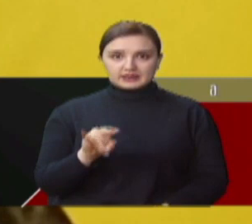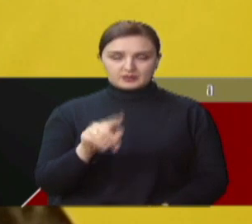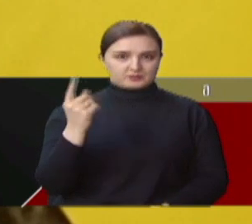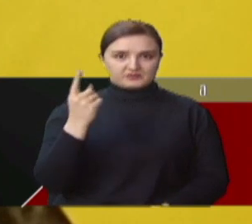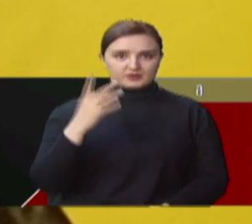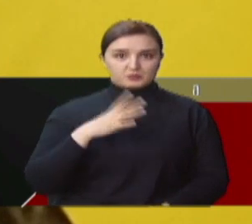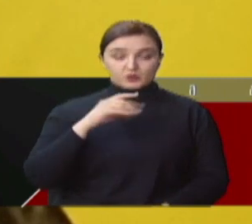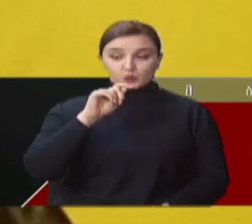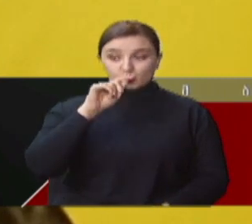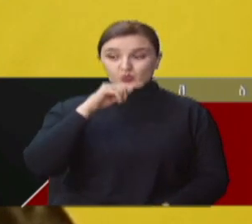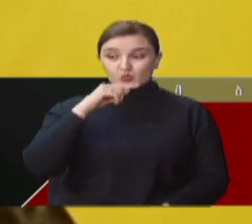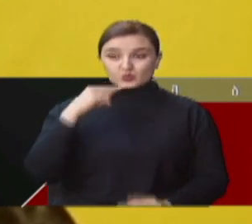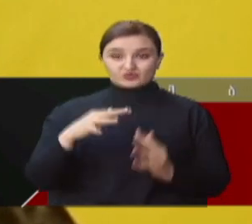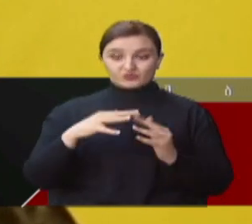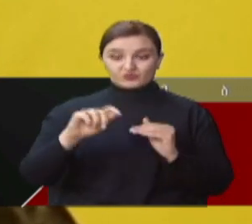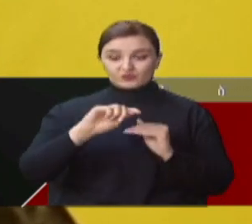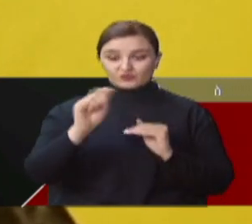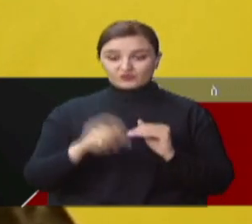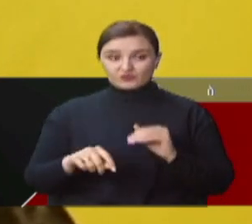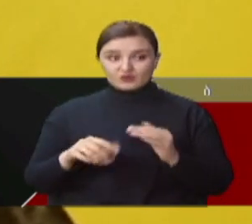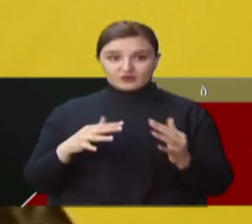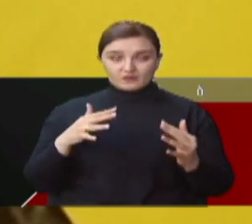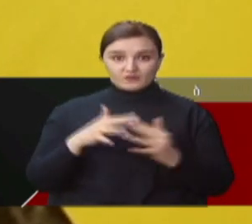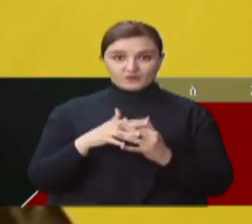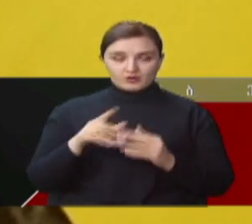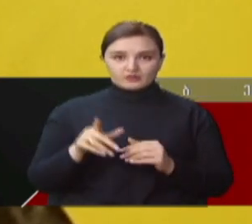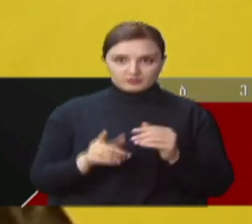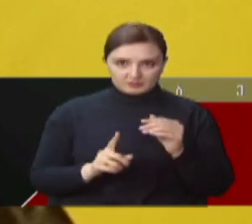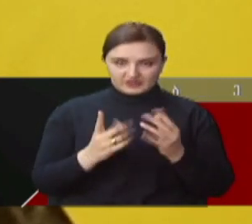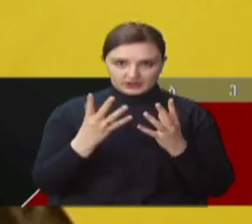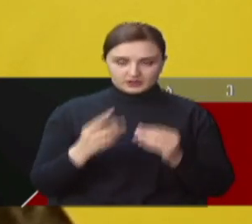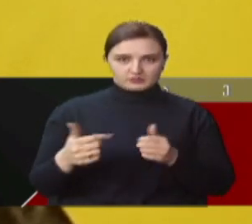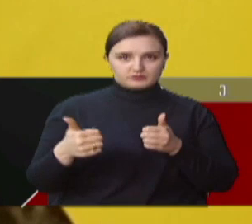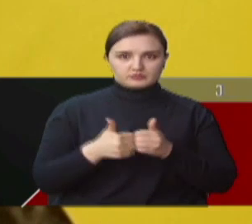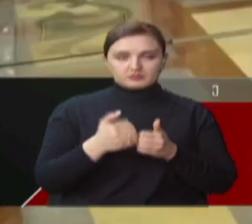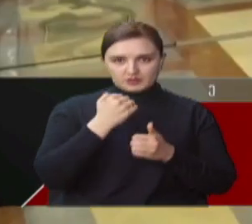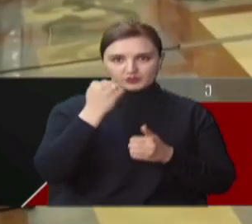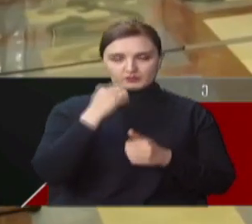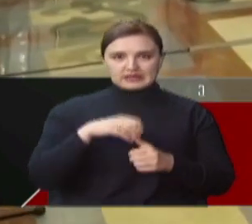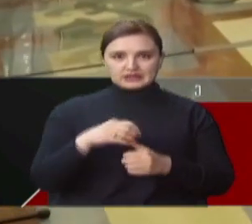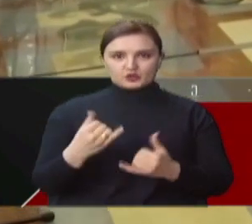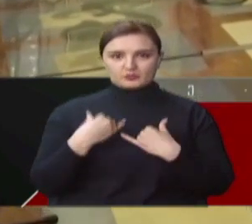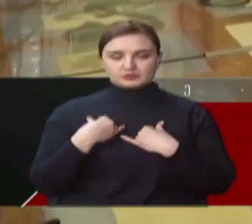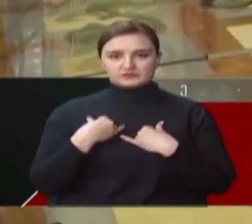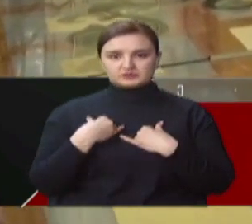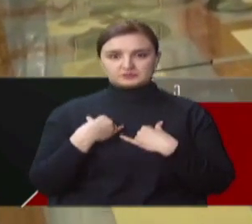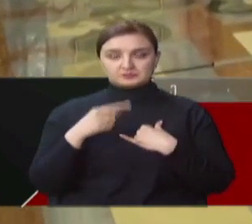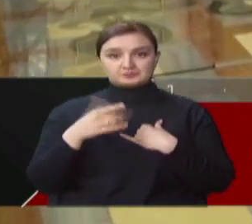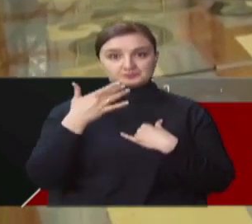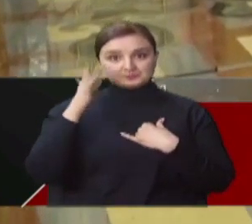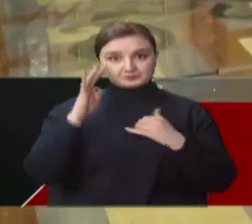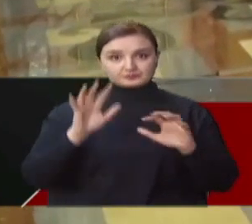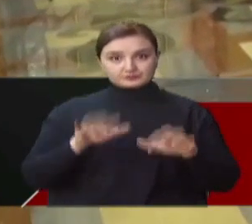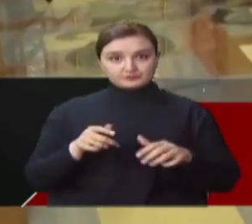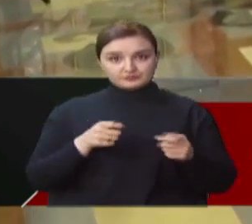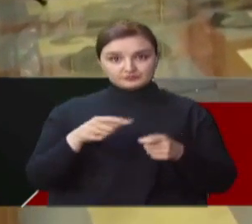იყო, ვინც რუსეთის ფართომასშტაბიანი შემოჭრის დროს ჩვენ გვერდით იდგა. მადლობა ლიდერობისთვის. ამ ტრიბუნიდან ამერიკის პრეზიდენტმა